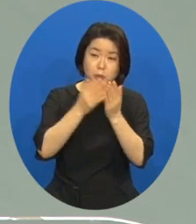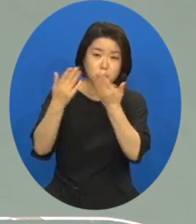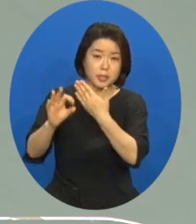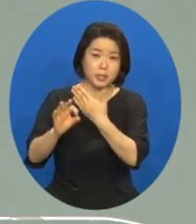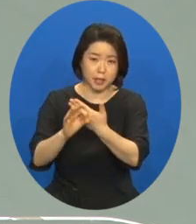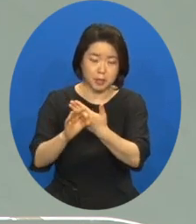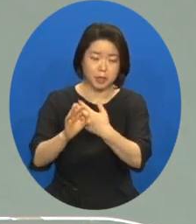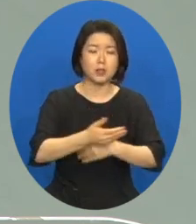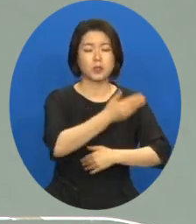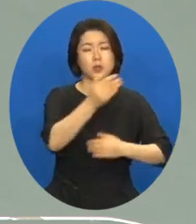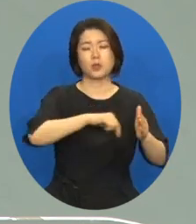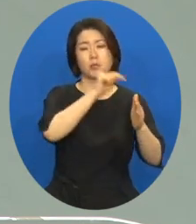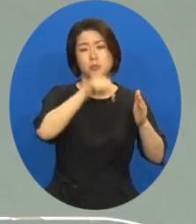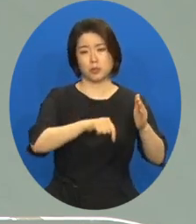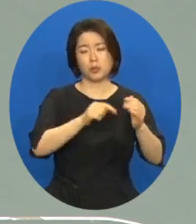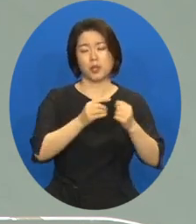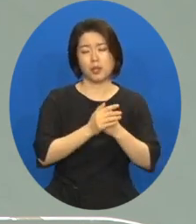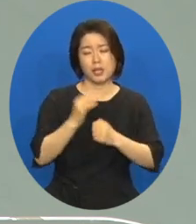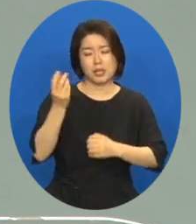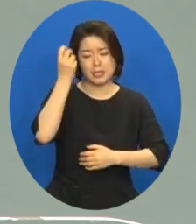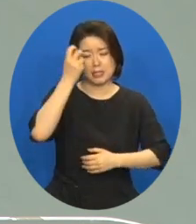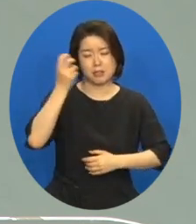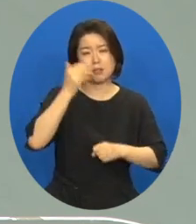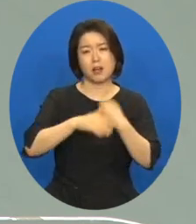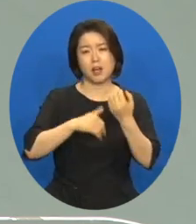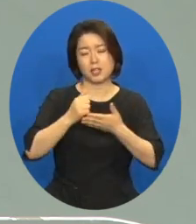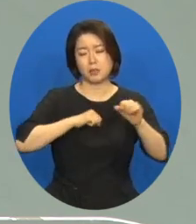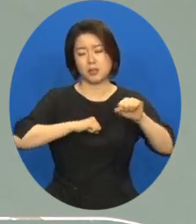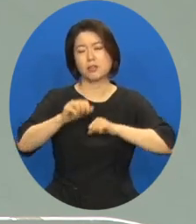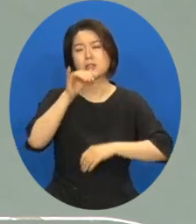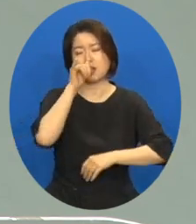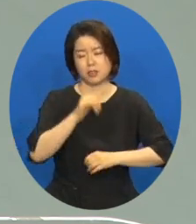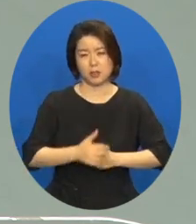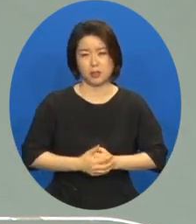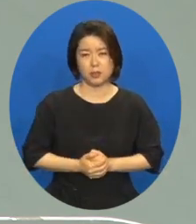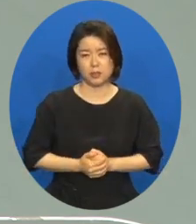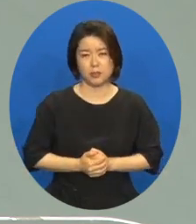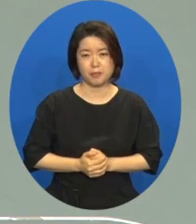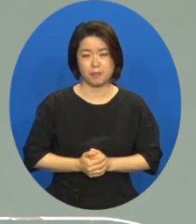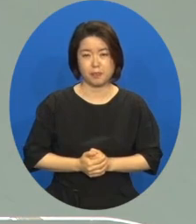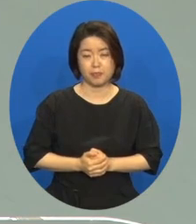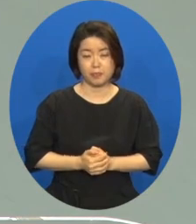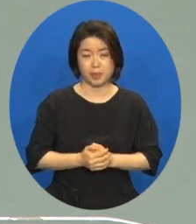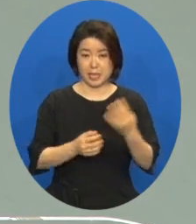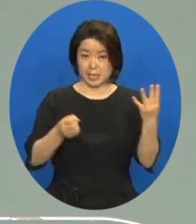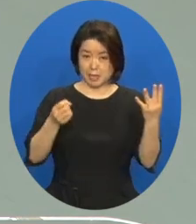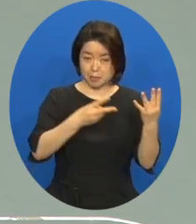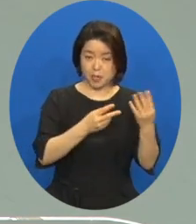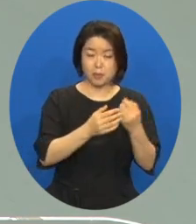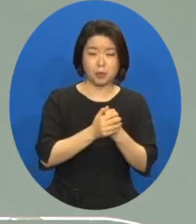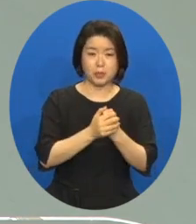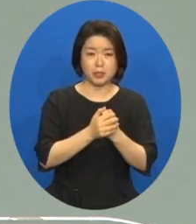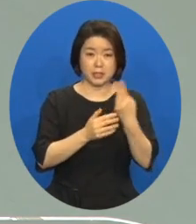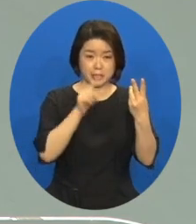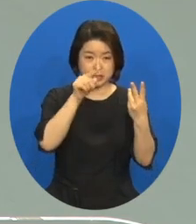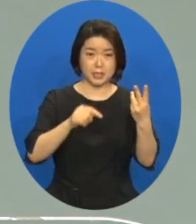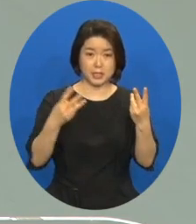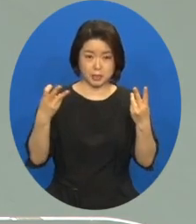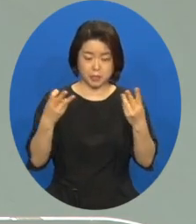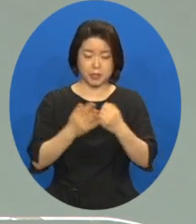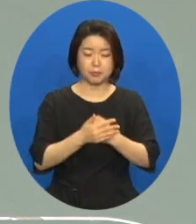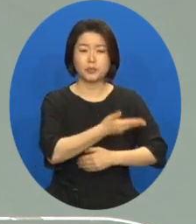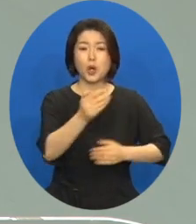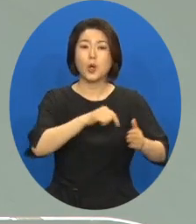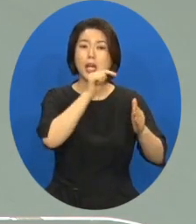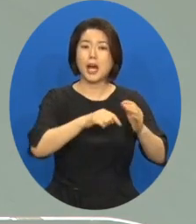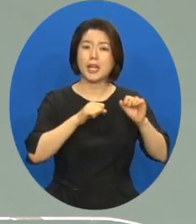속에는 성령 하나님이 역사하기 시작한 겁니다. 빌립보서 2장 13절에 너희 안에서 행하시는